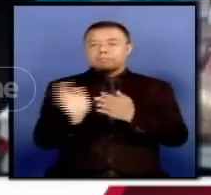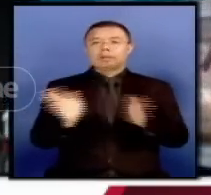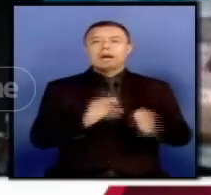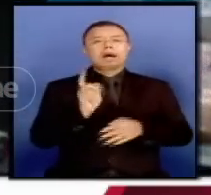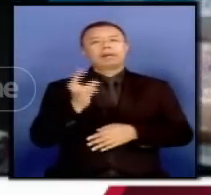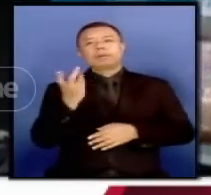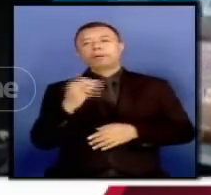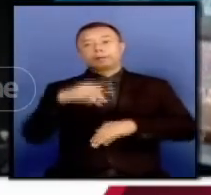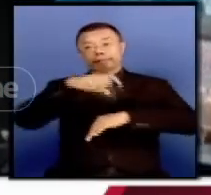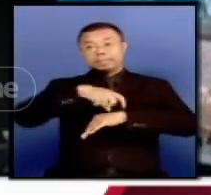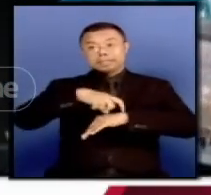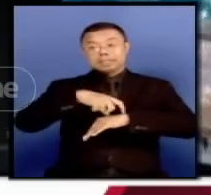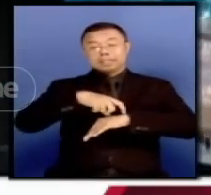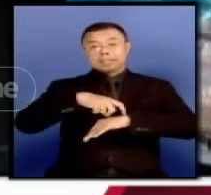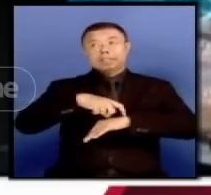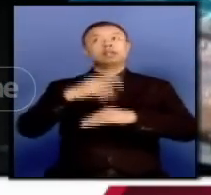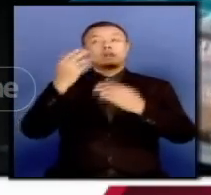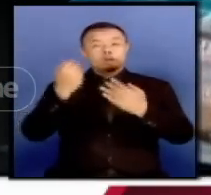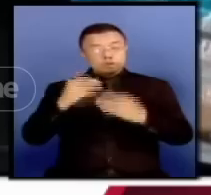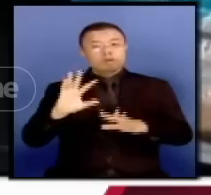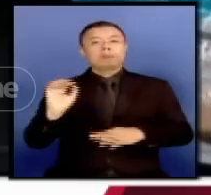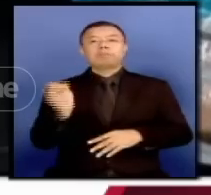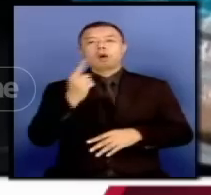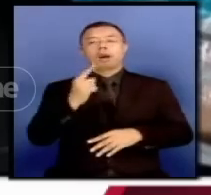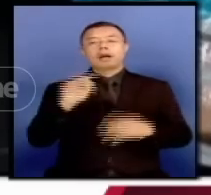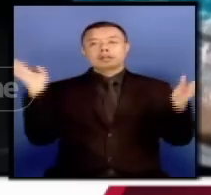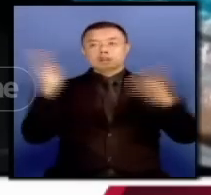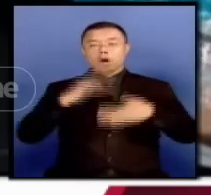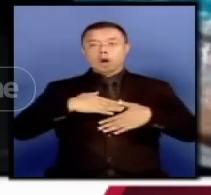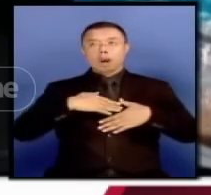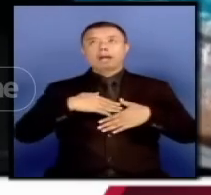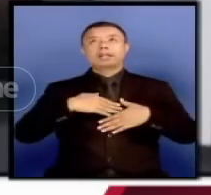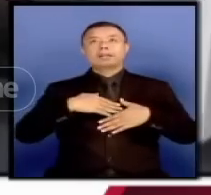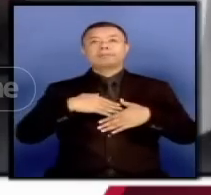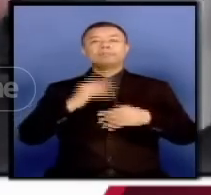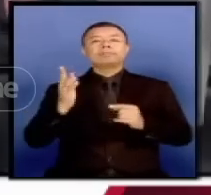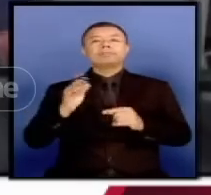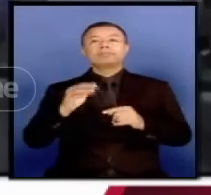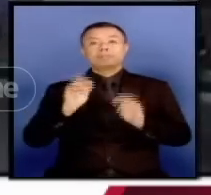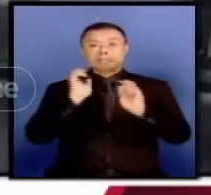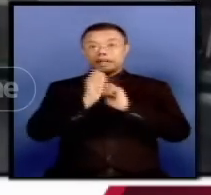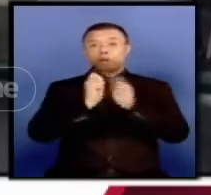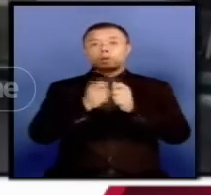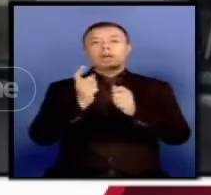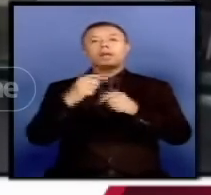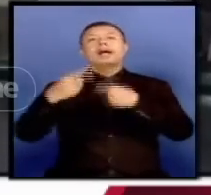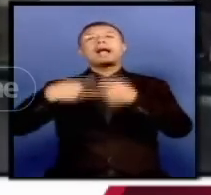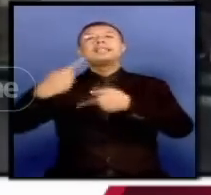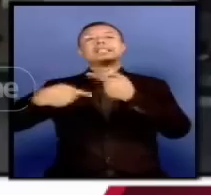ada beberapa masjid yang menjalankan sholat Idul Fitri ini dalam beberapa gelombang, karena